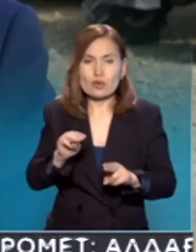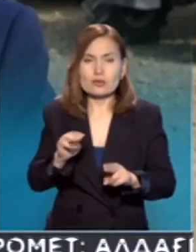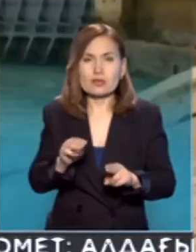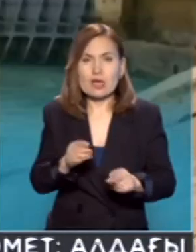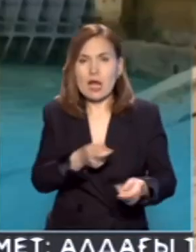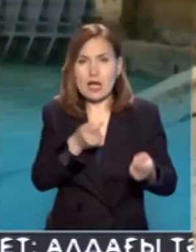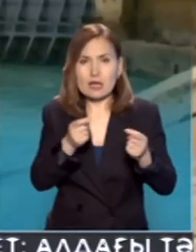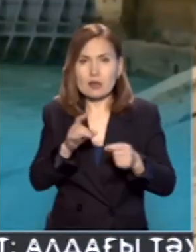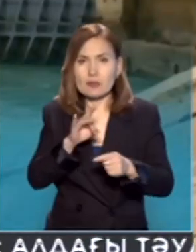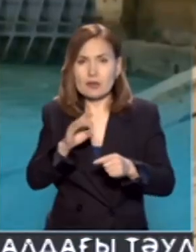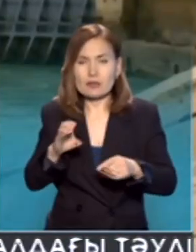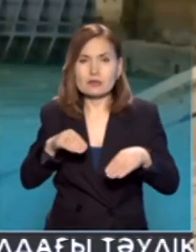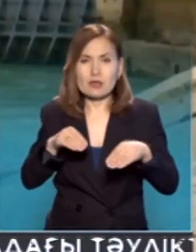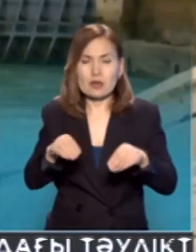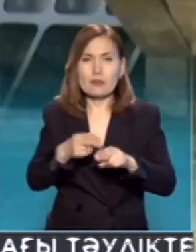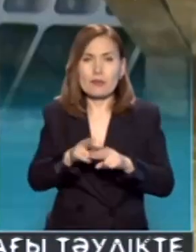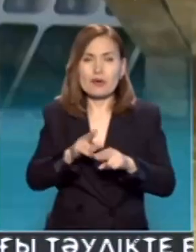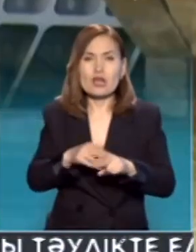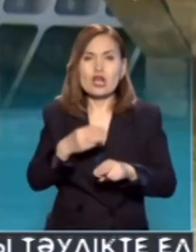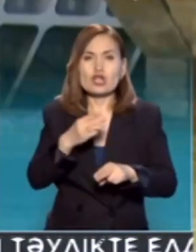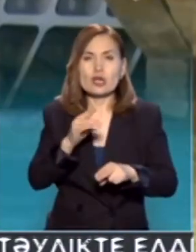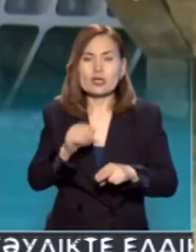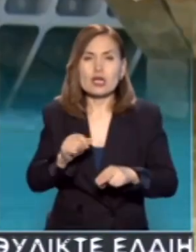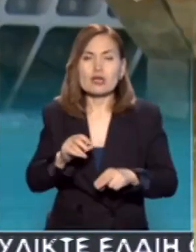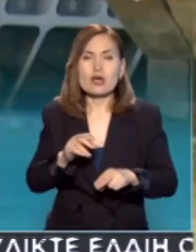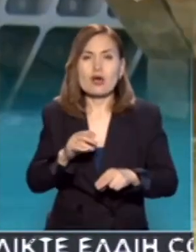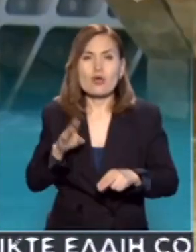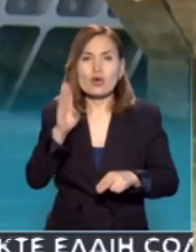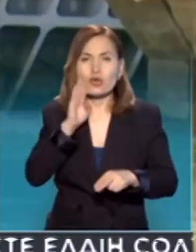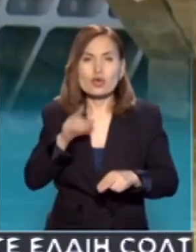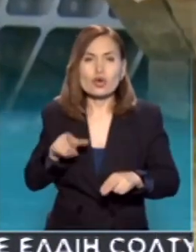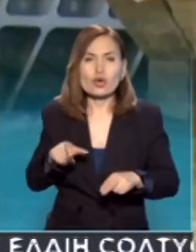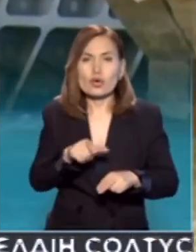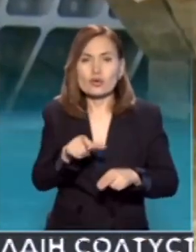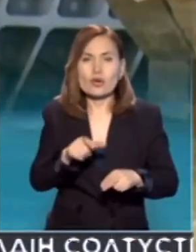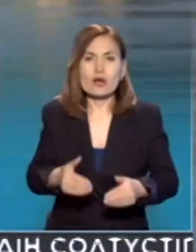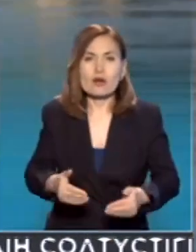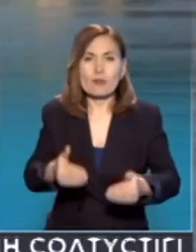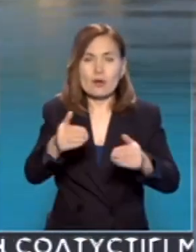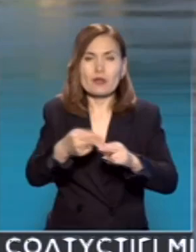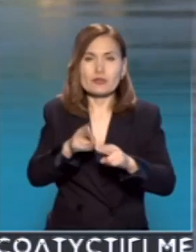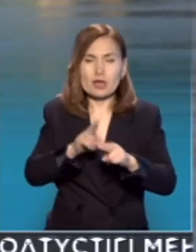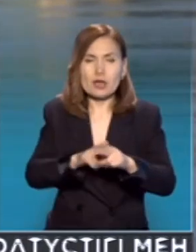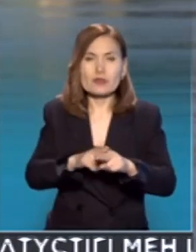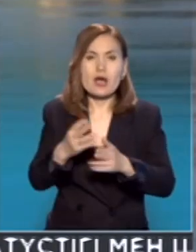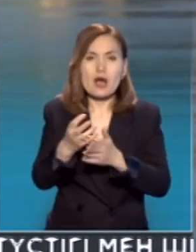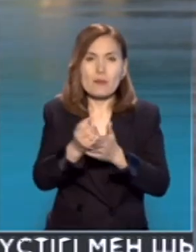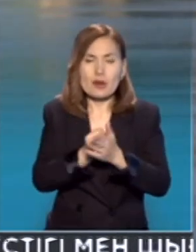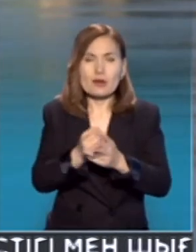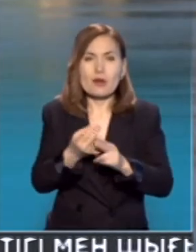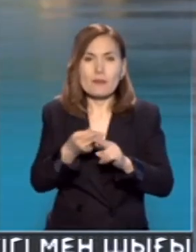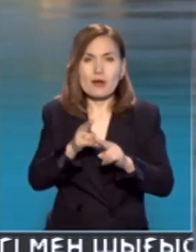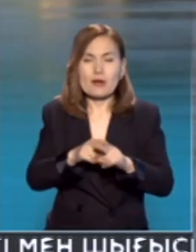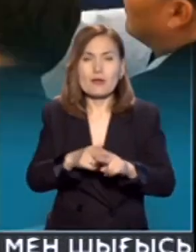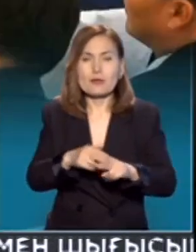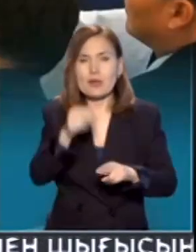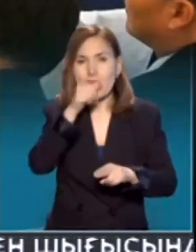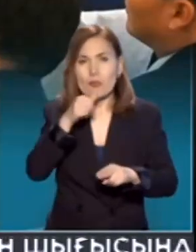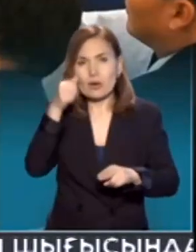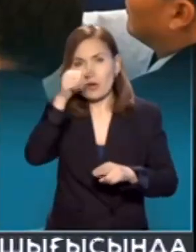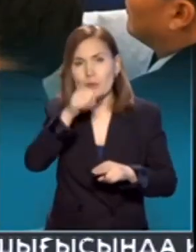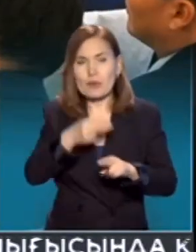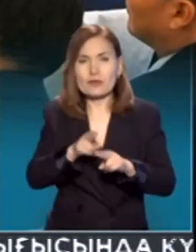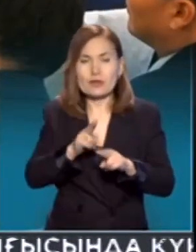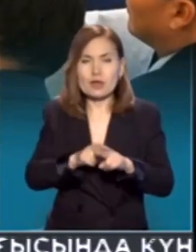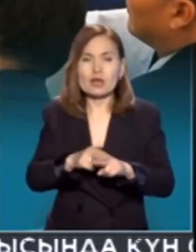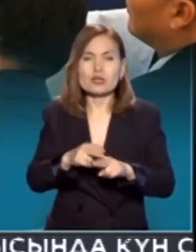мән беріп отыр. Биыл Шардара және Көксарай су қоймаларында су мөлшері былтырғы көрсеткішпен салыстырғанда 1,3 миллиард текше